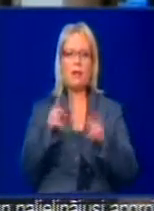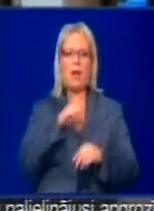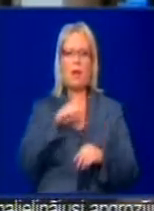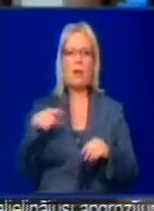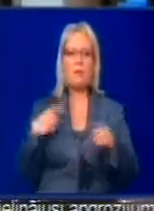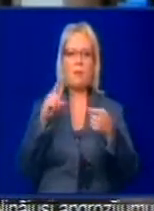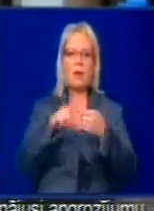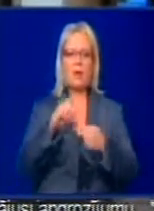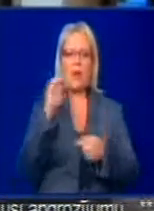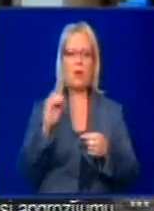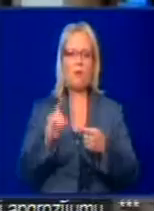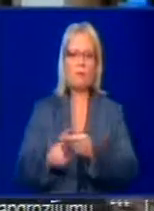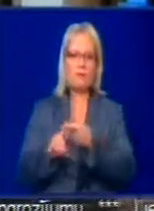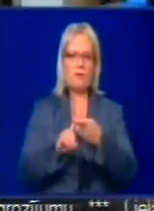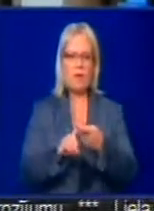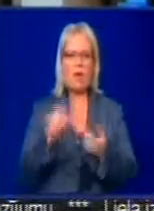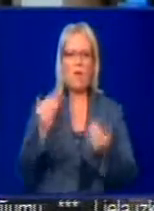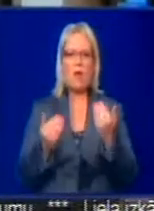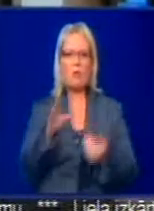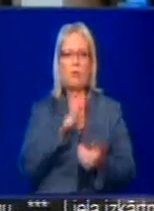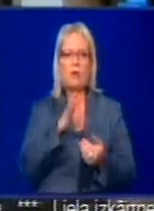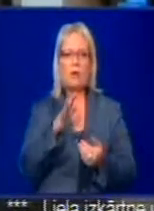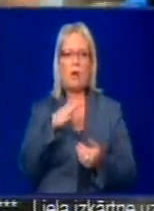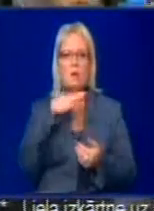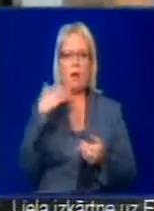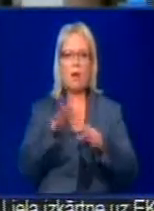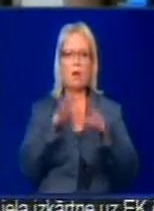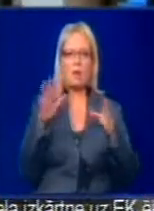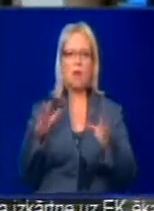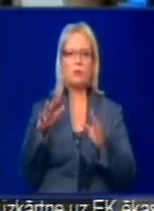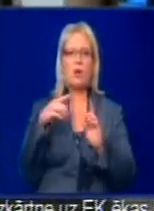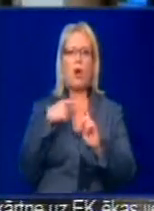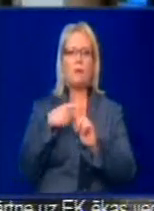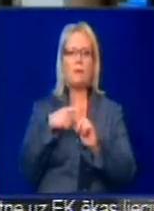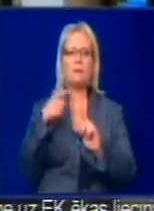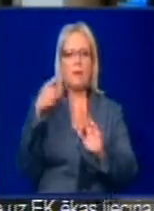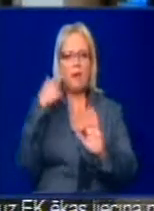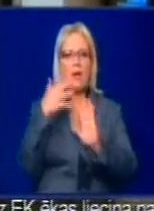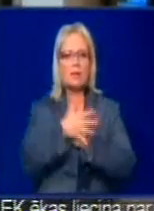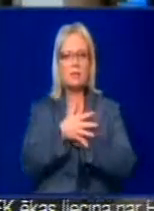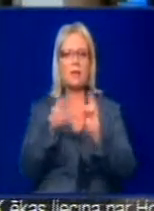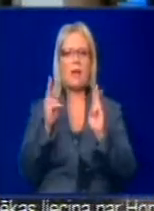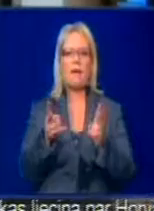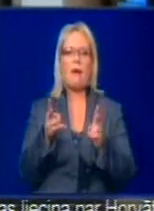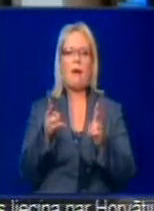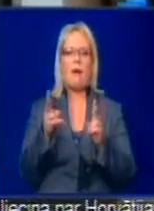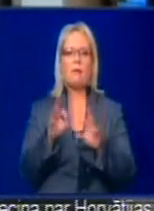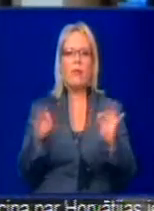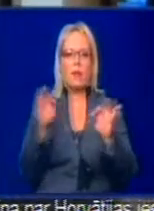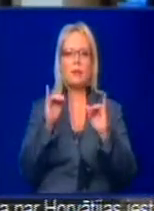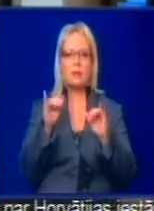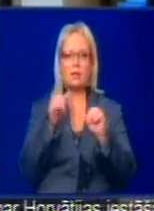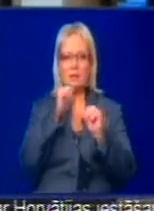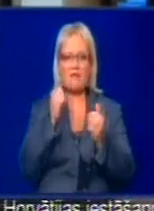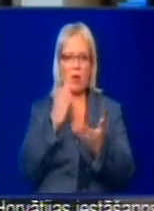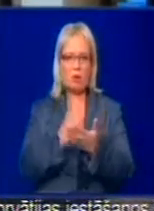Latvija pievienojas Eiropas Savienībai, varbūt mums bija pārāk daudz optimismu tādā izpratnē, ka nu, tagad nekas slikts nevar